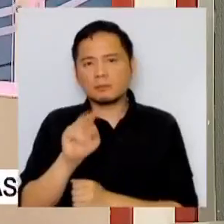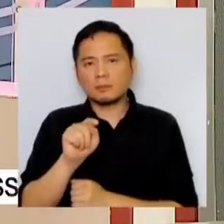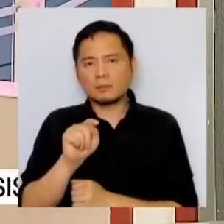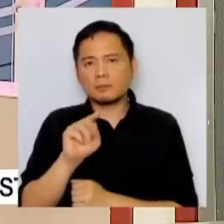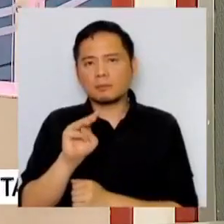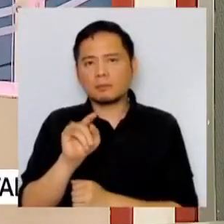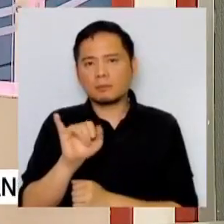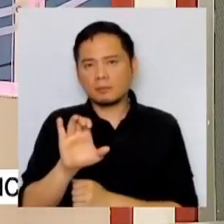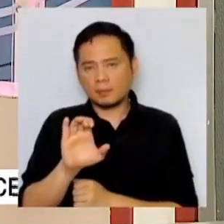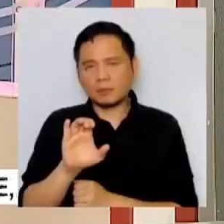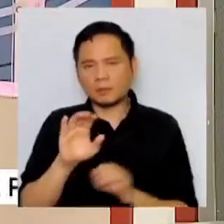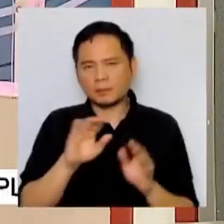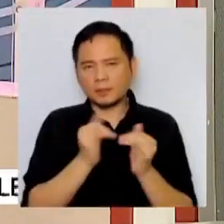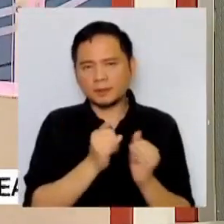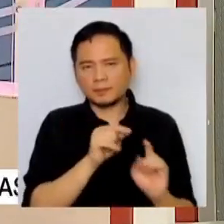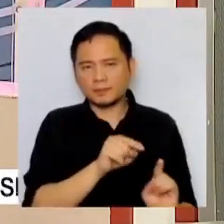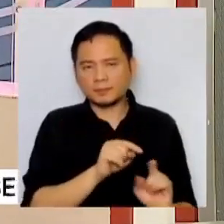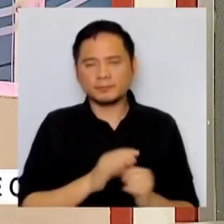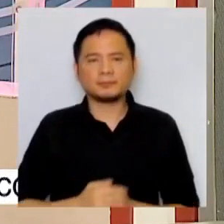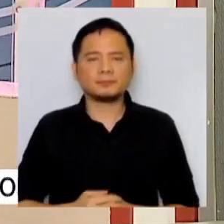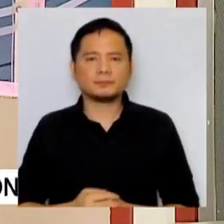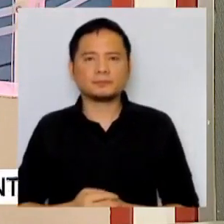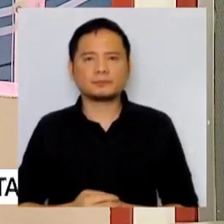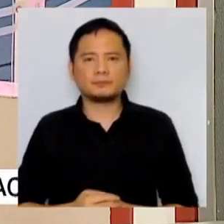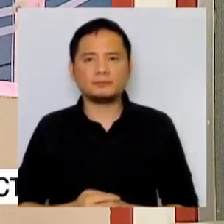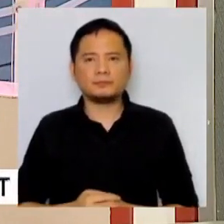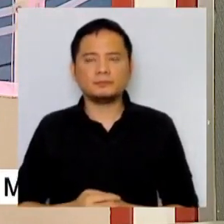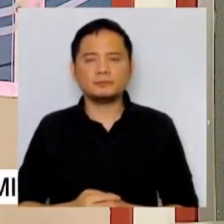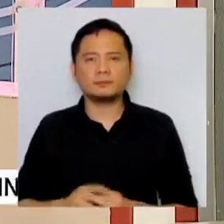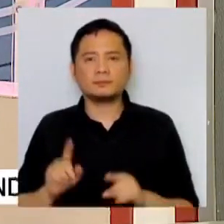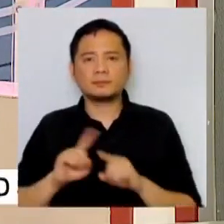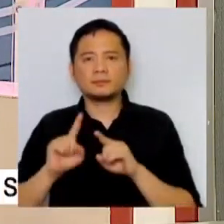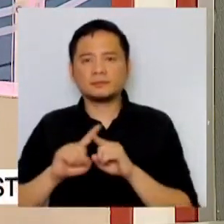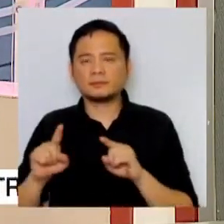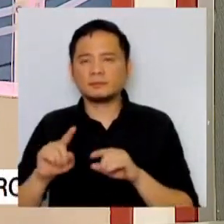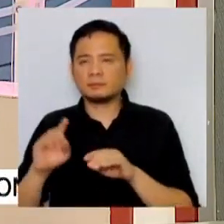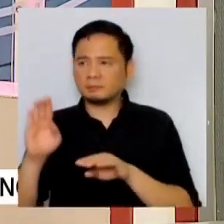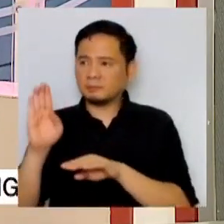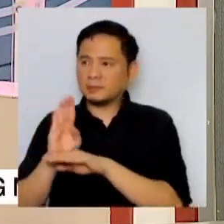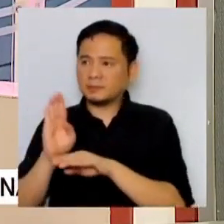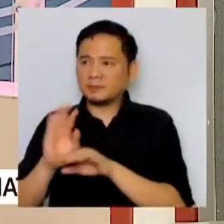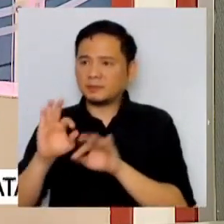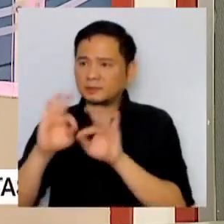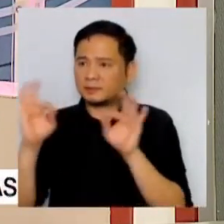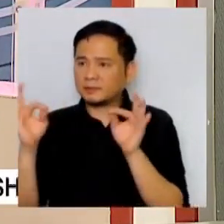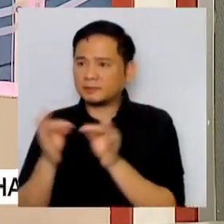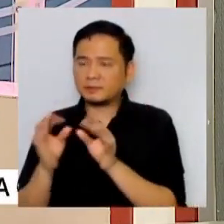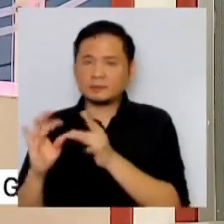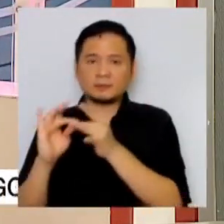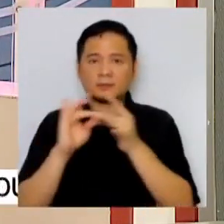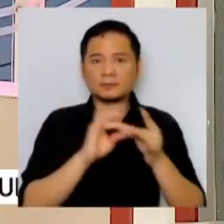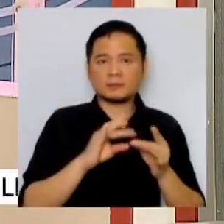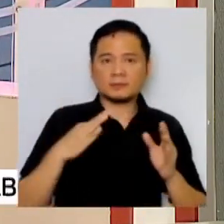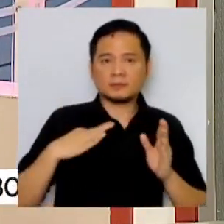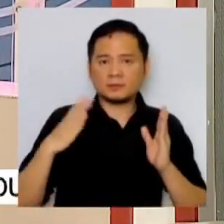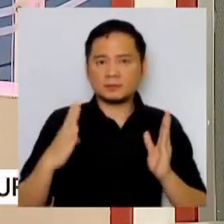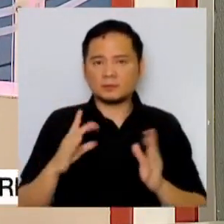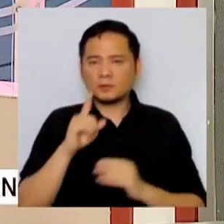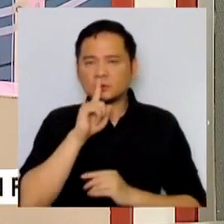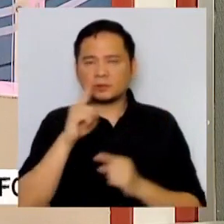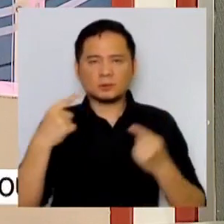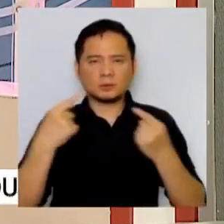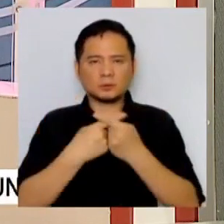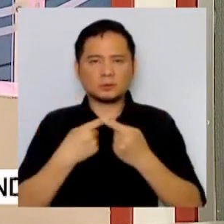The possible poll victory of candidates coming from big business families raises conflict of interest issues. That's according to some political